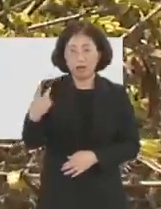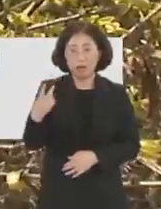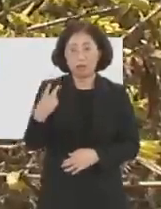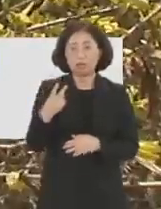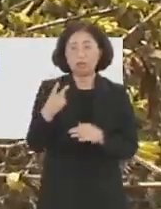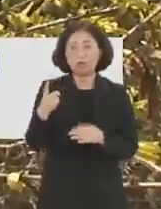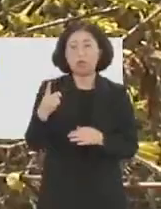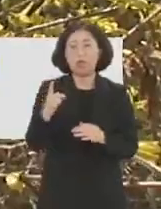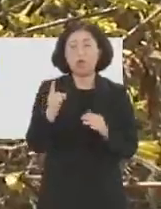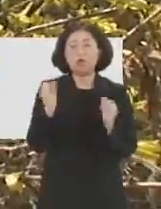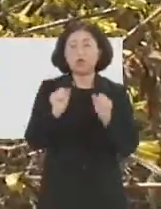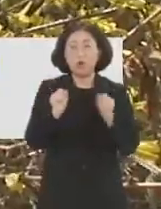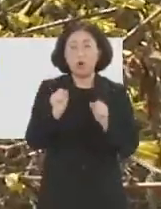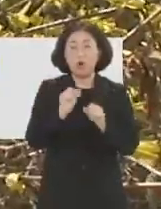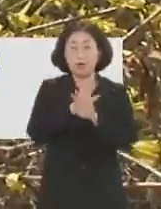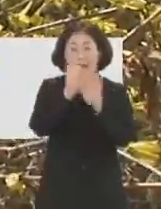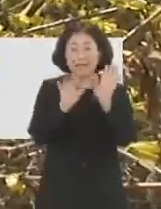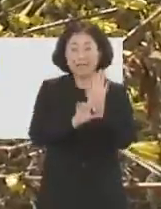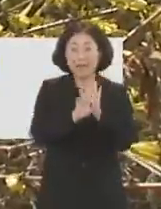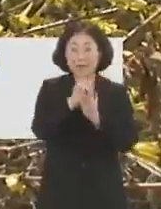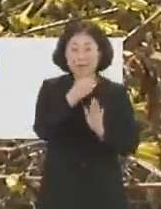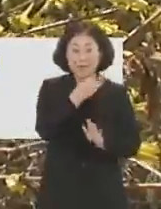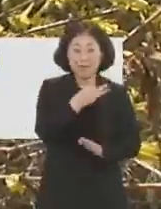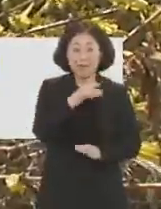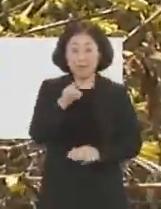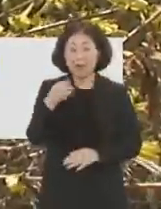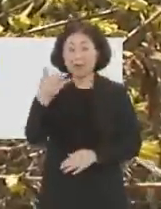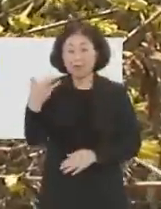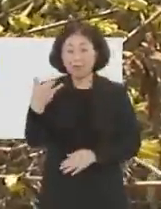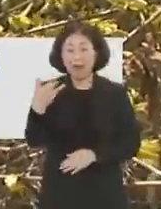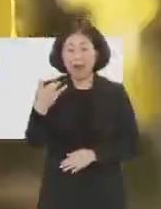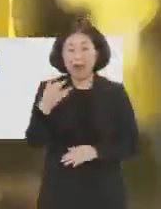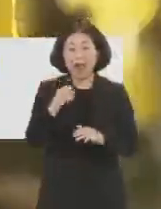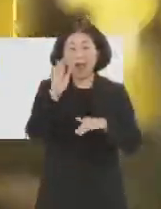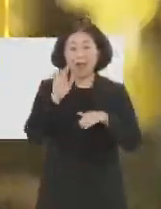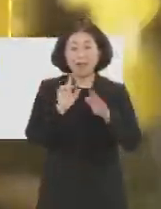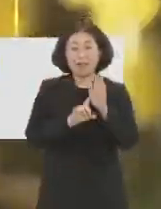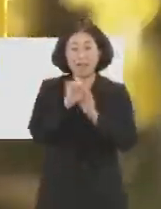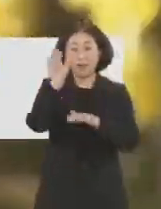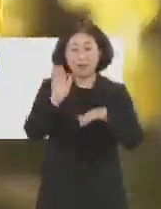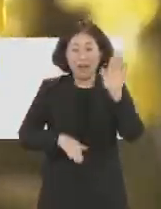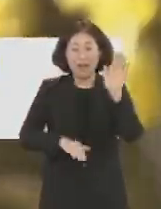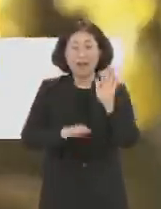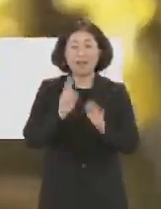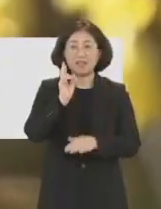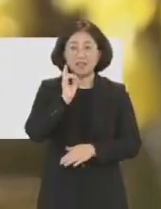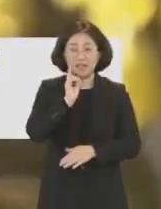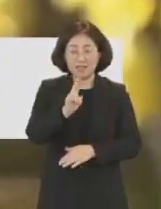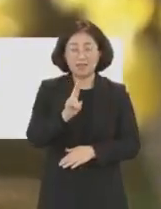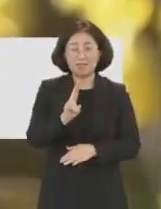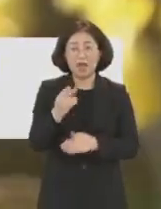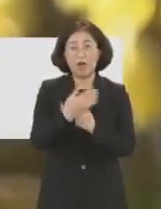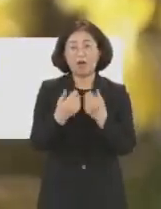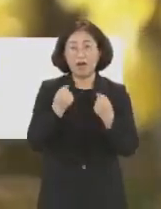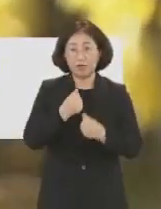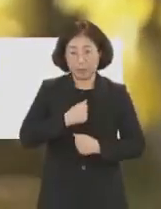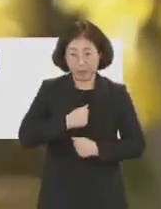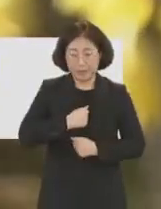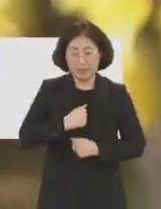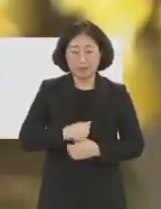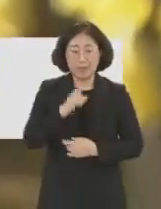다만 낮 최고기온이 13도에서 18도로 기온차가 매우 커 건강관리에 유의하셔야겠습니다